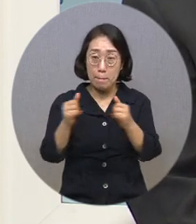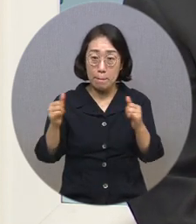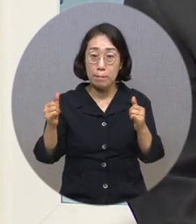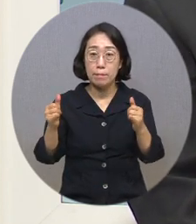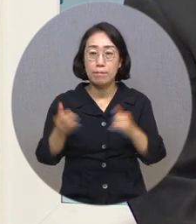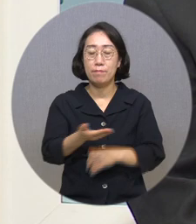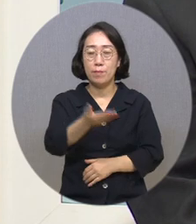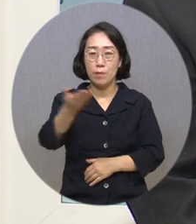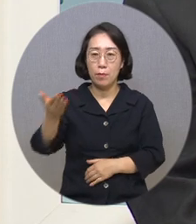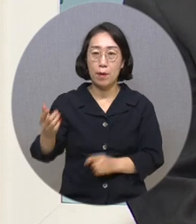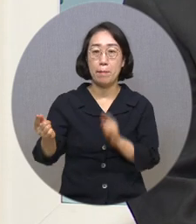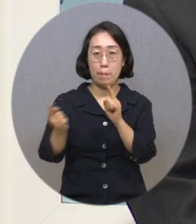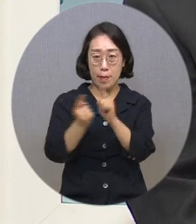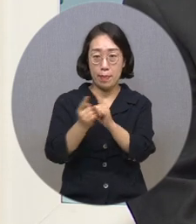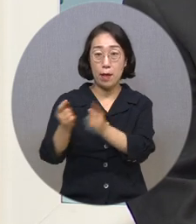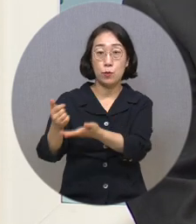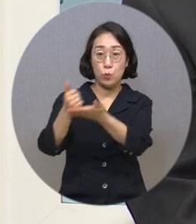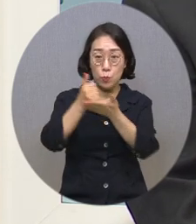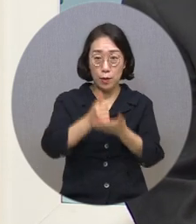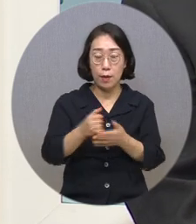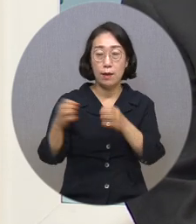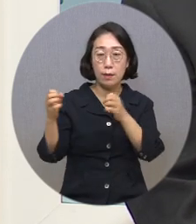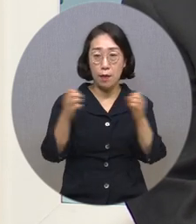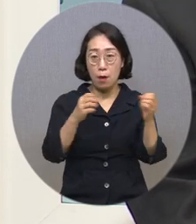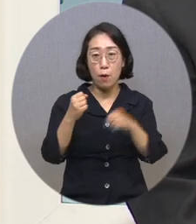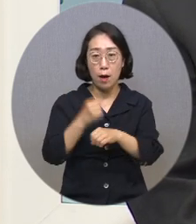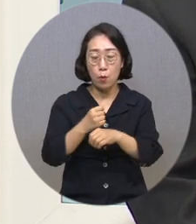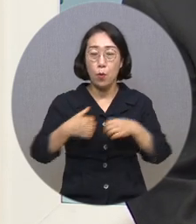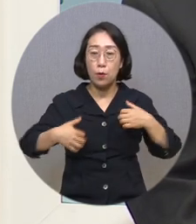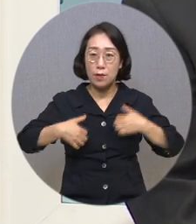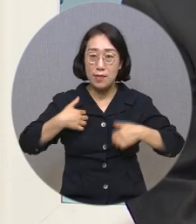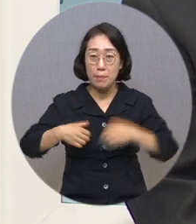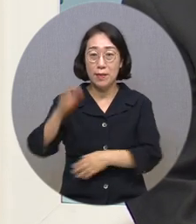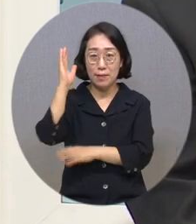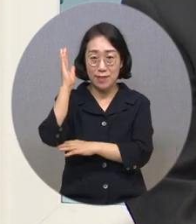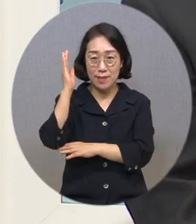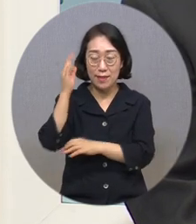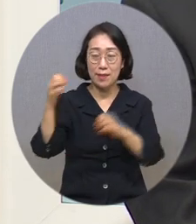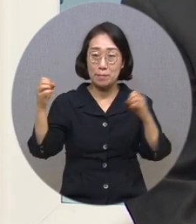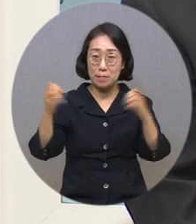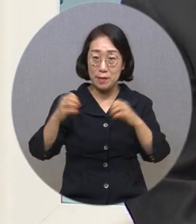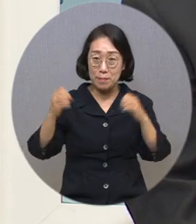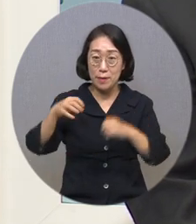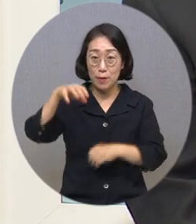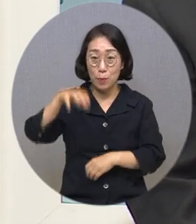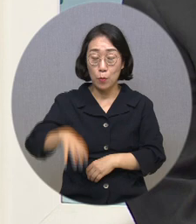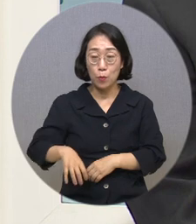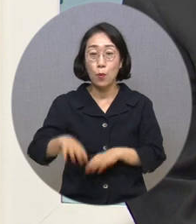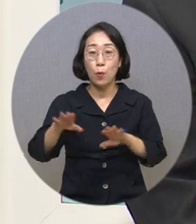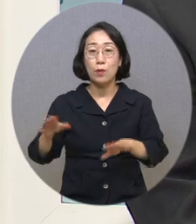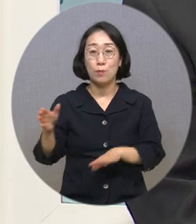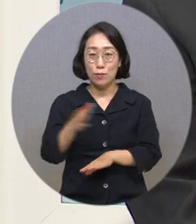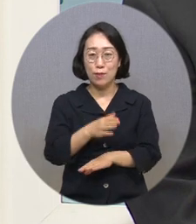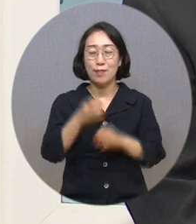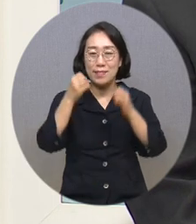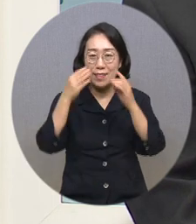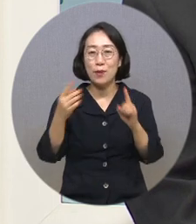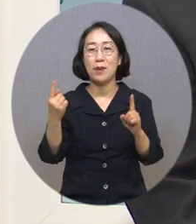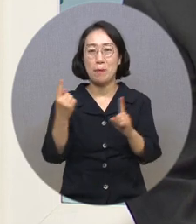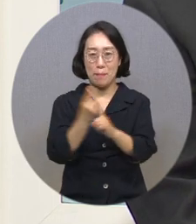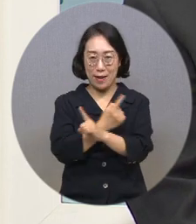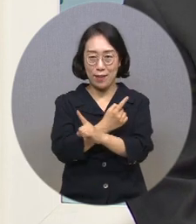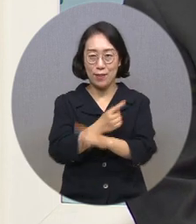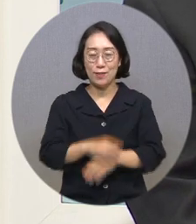이야기를 나누고 그리고 정말 재미있는 에피소드를 함께 나누는 정경수의 만남이 오늘부터 새롭게